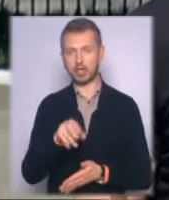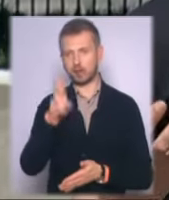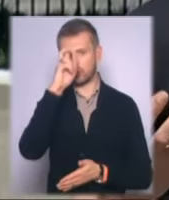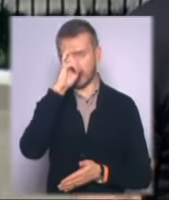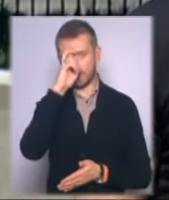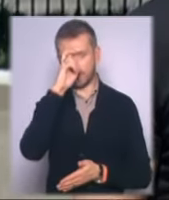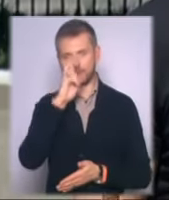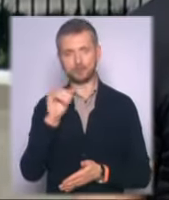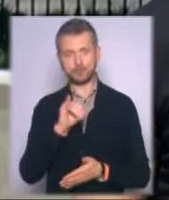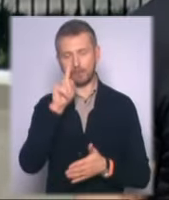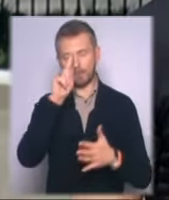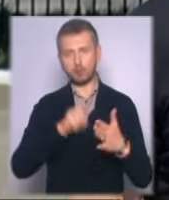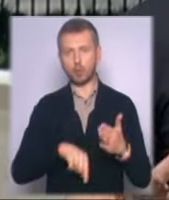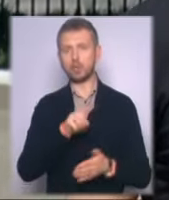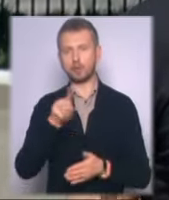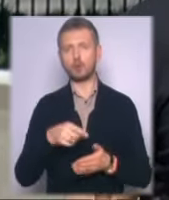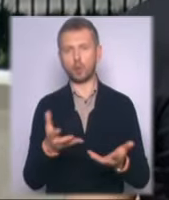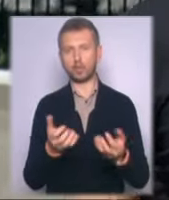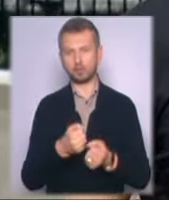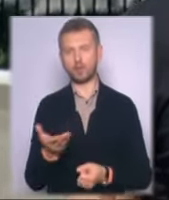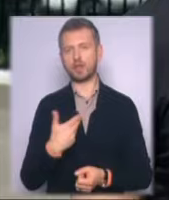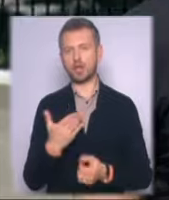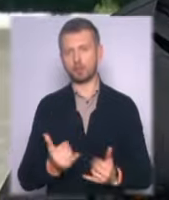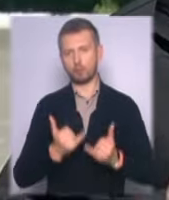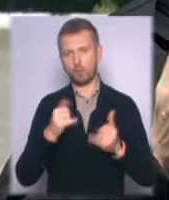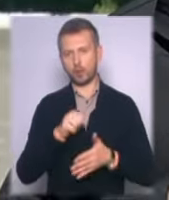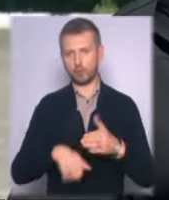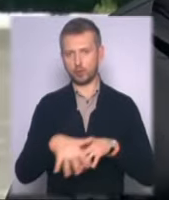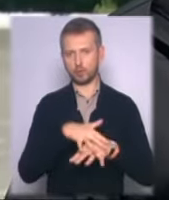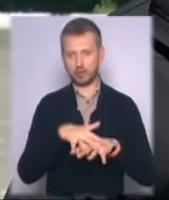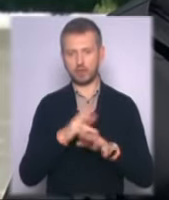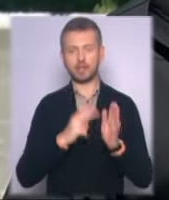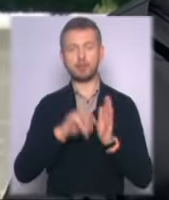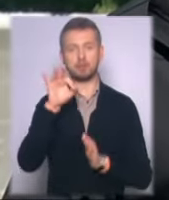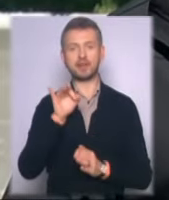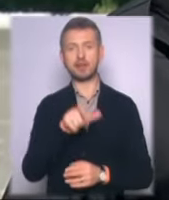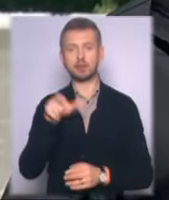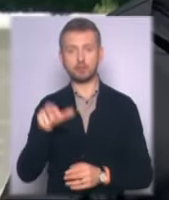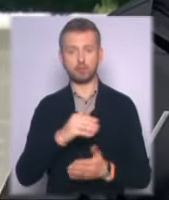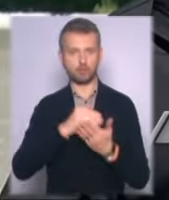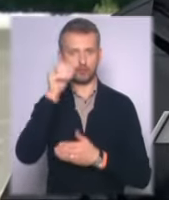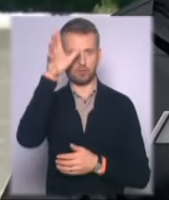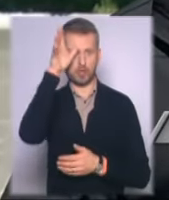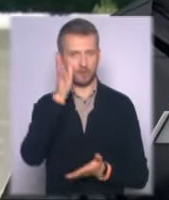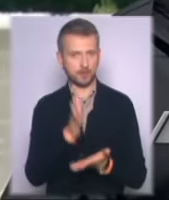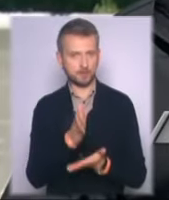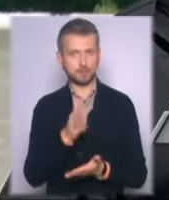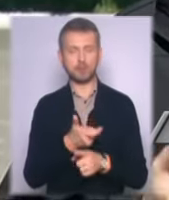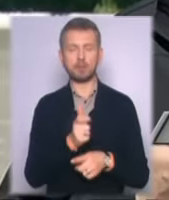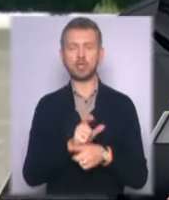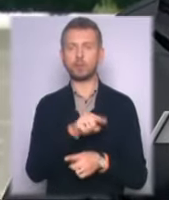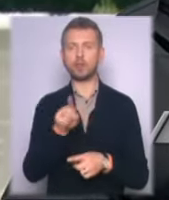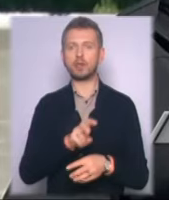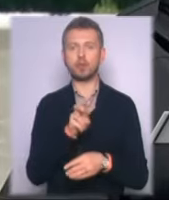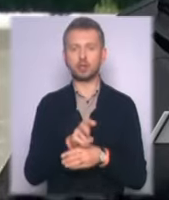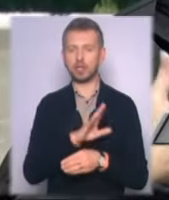і переконаний, що вони отримують взаємну повагу від суспільства. 70% хлопців з вищим образованням. Большинство из них пришли сюда, тем не